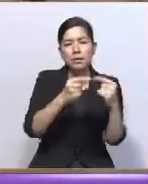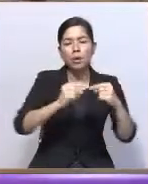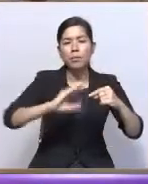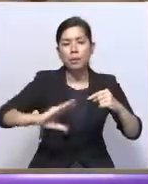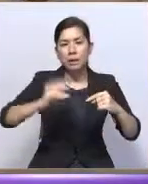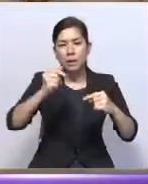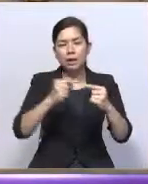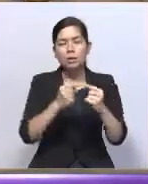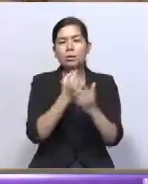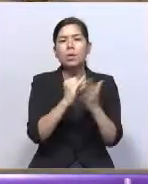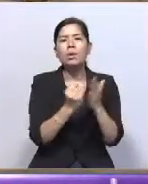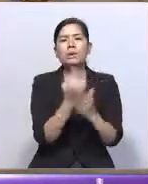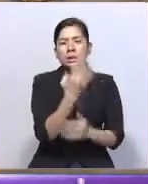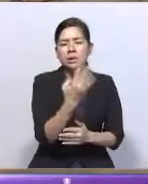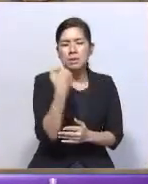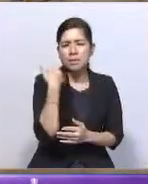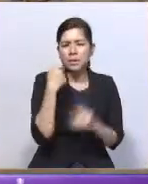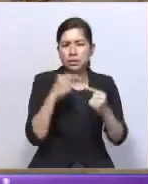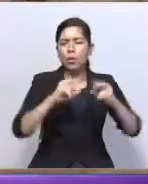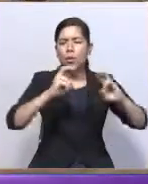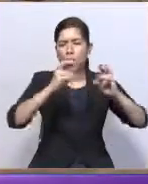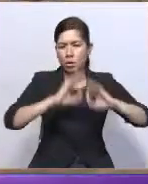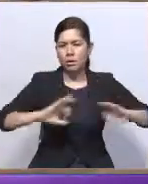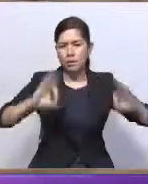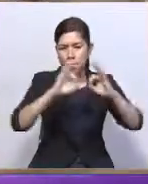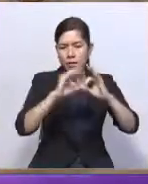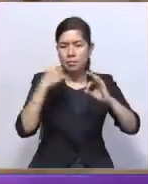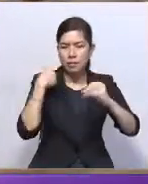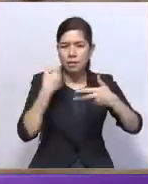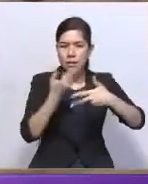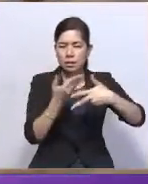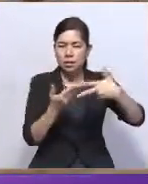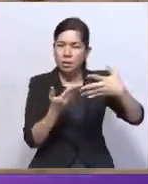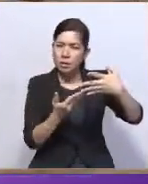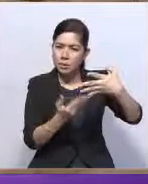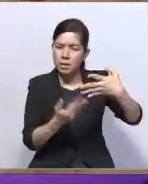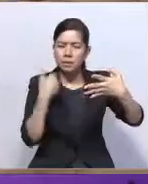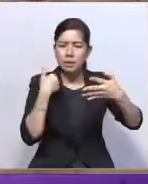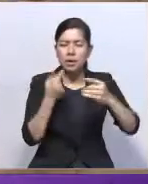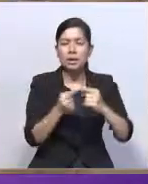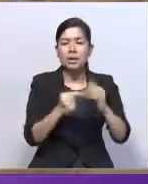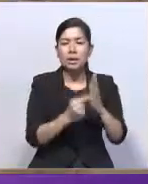ดนี้จะอยู่บนพื้นฐานอยู่ด้วยกัน 3-4 เรื่องนะครับเรื่องแรกก็คือเรื่องของการ